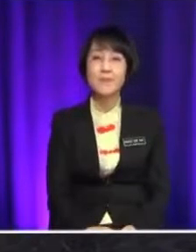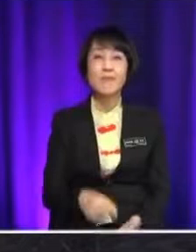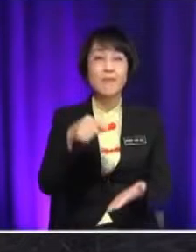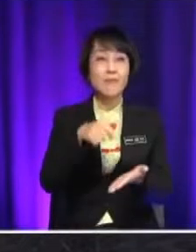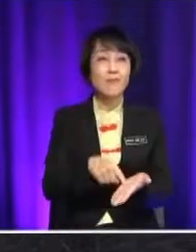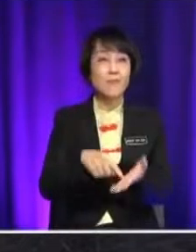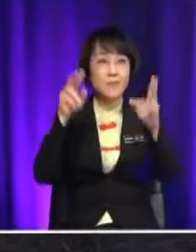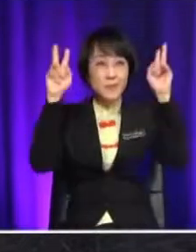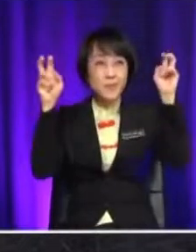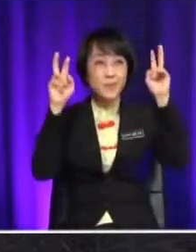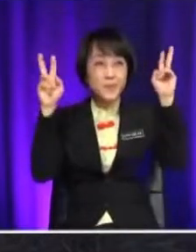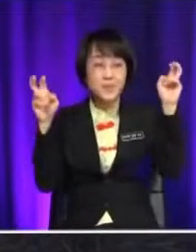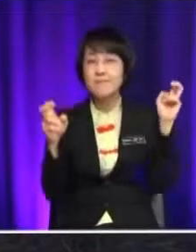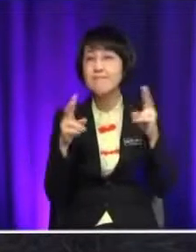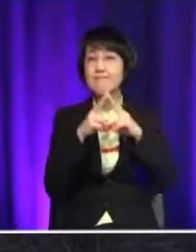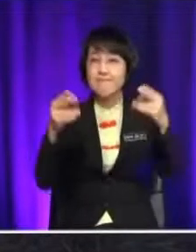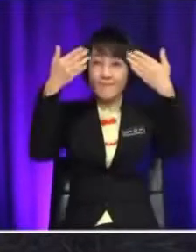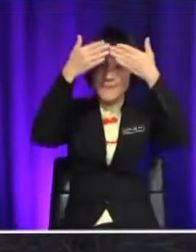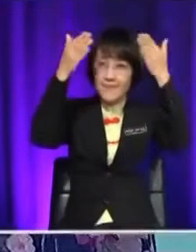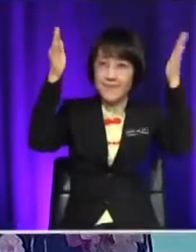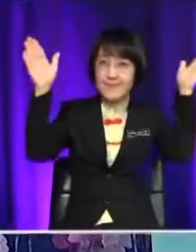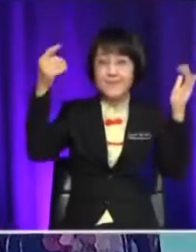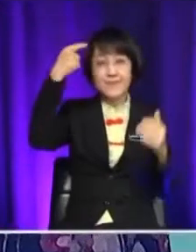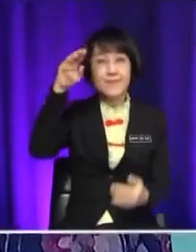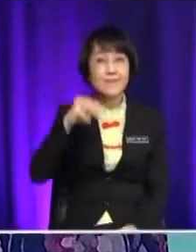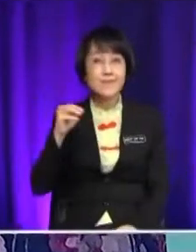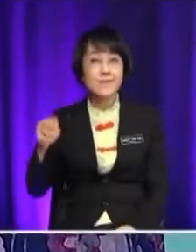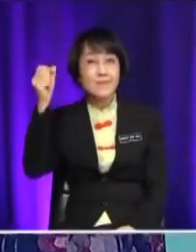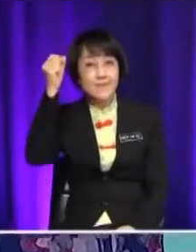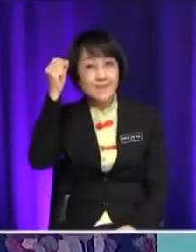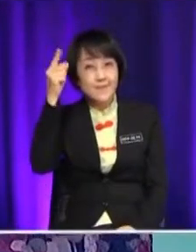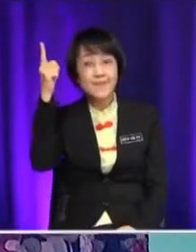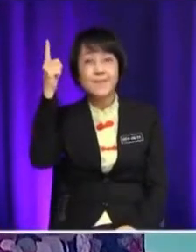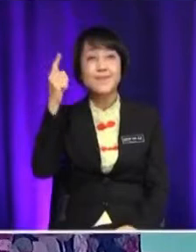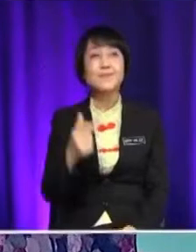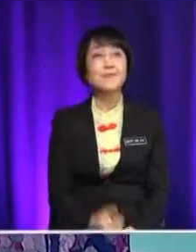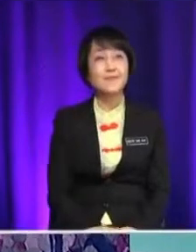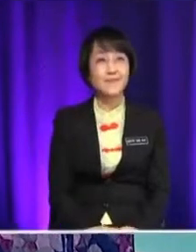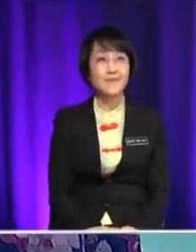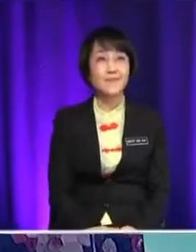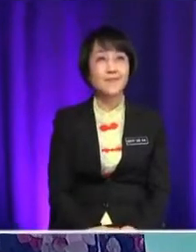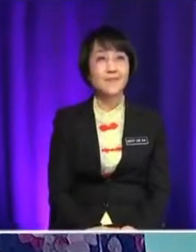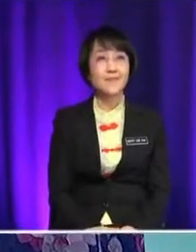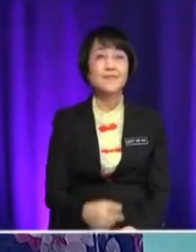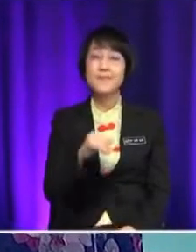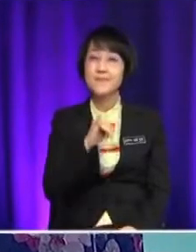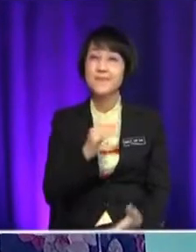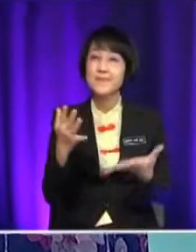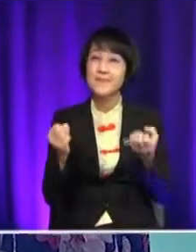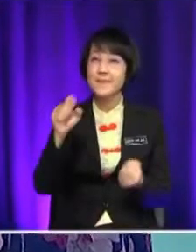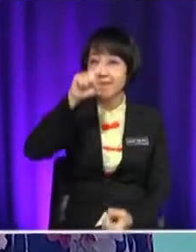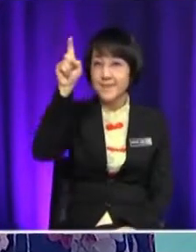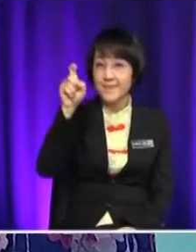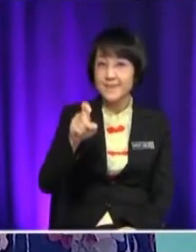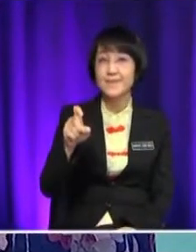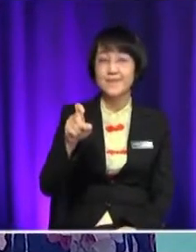tajuk yang sangat membuka minda untuk murid-murid fahami sebenarnya Mira ya. Baik. Saya nak tanya soalan ni kepada anak murid